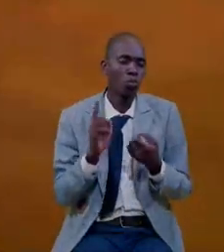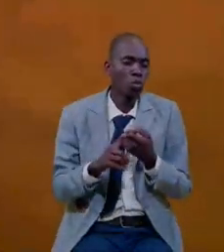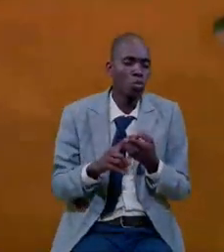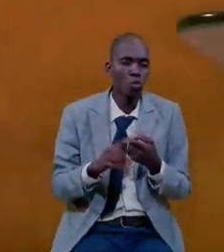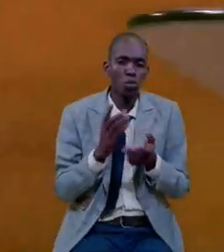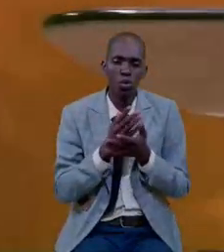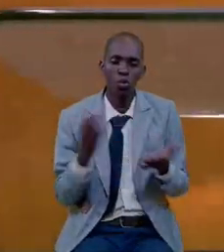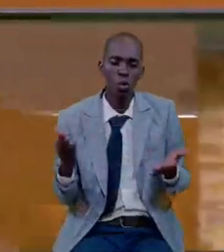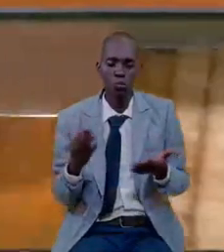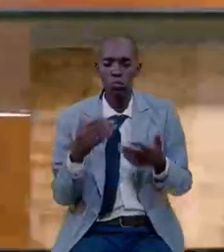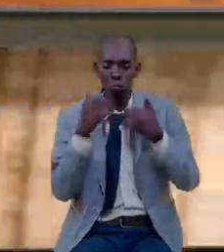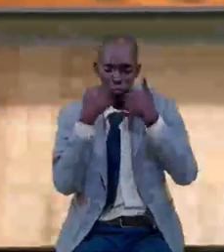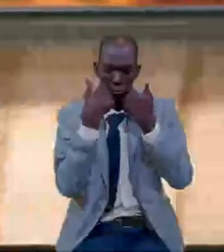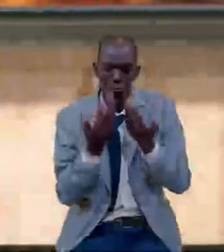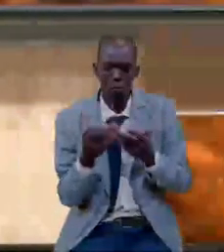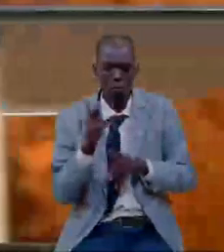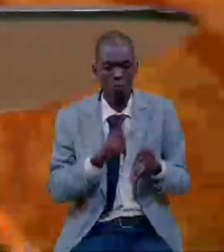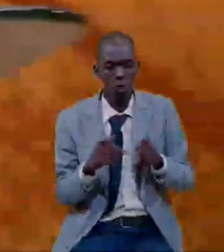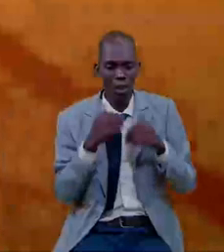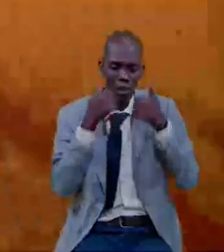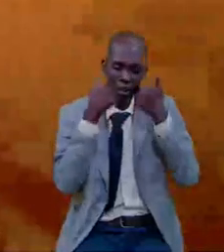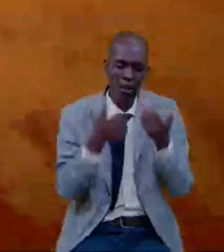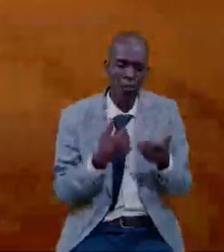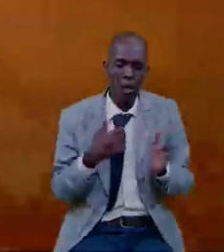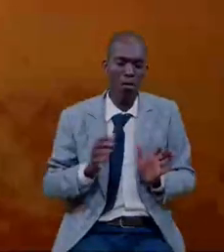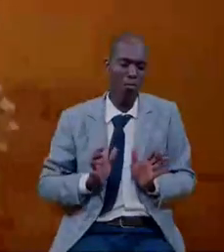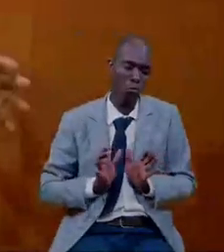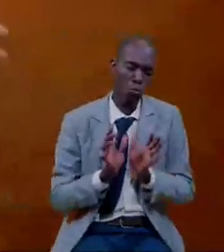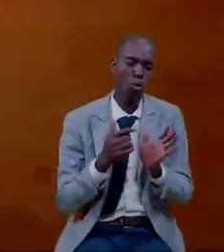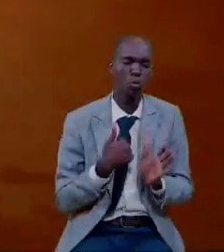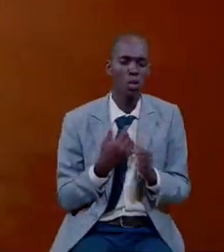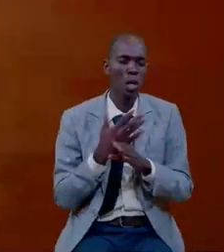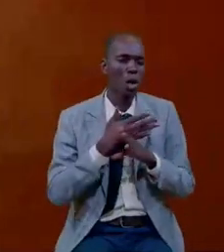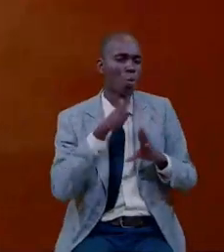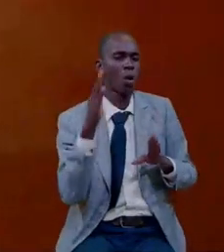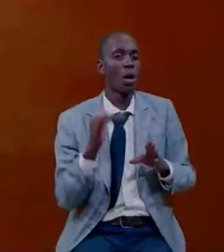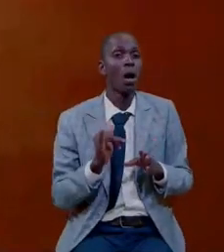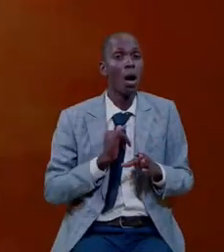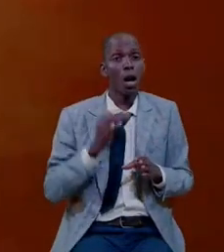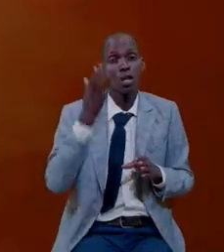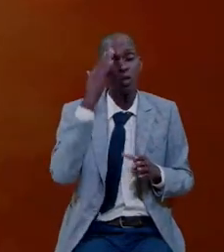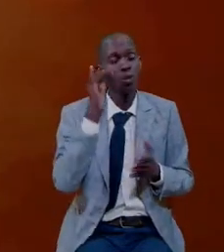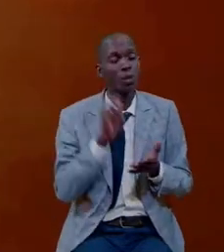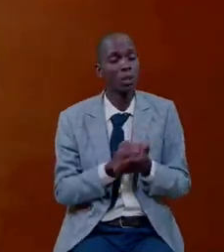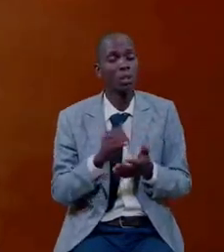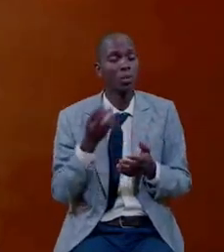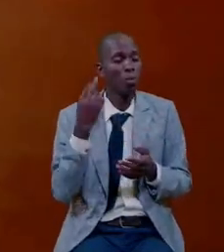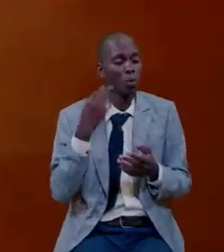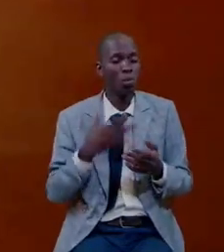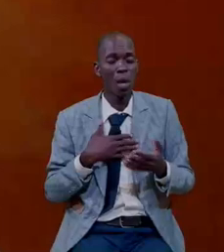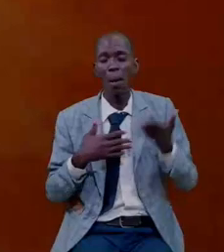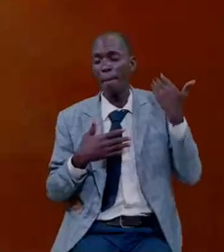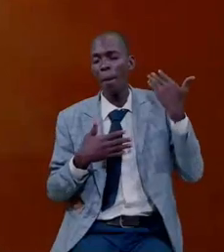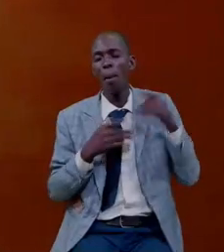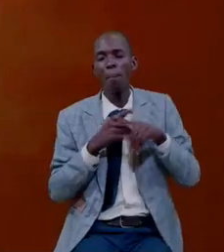je peux faire face à l'opprobre, ils vont me piétiner, ils vont me minimiser. Quoi que je sache que c'est la voie que le Seigneur a